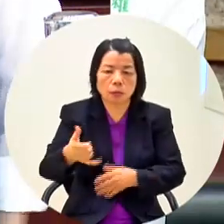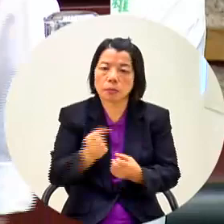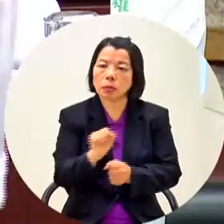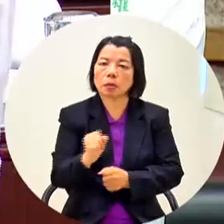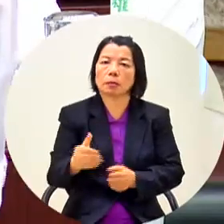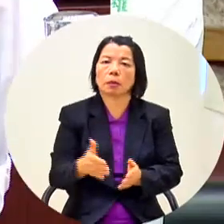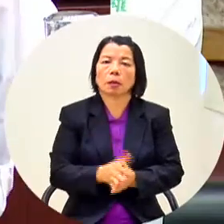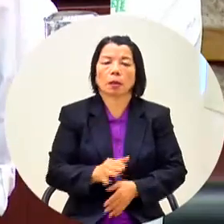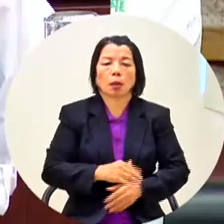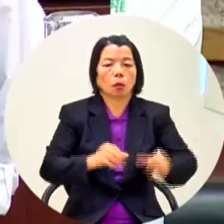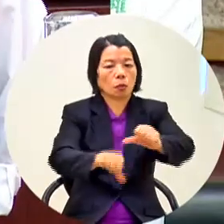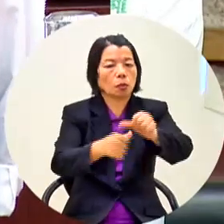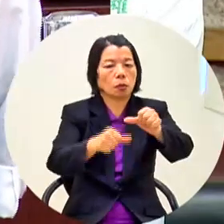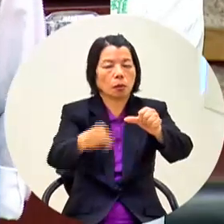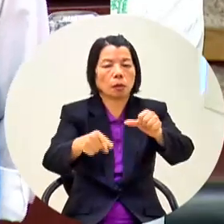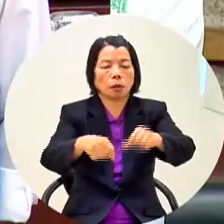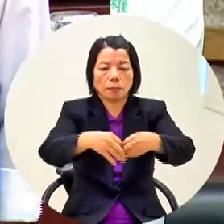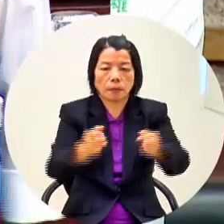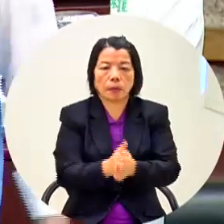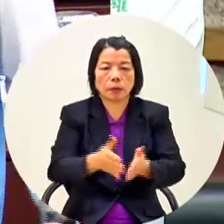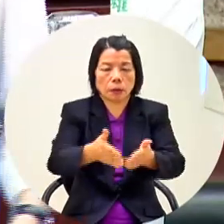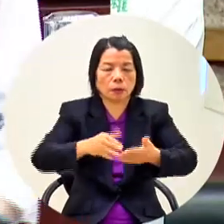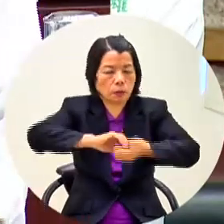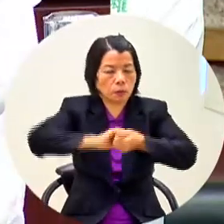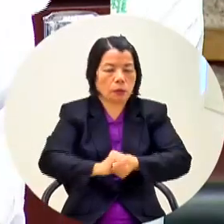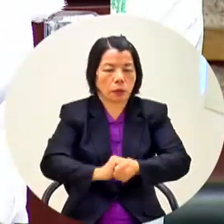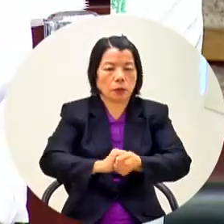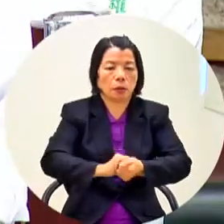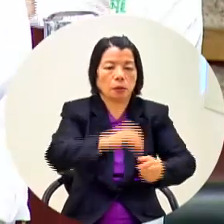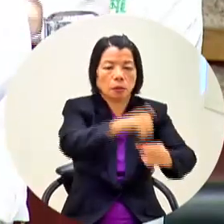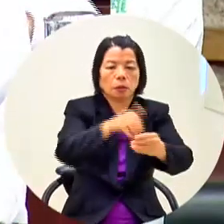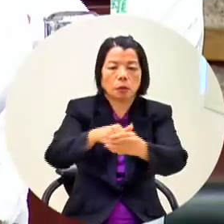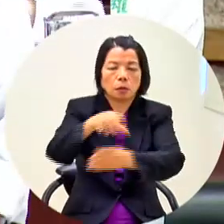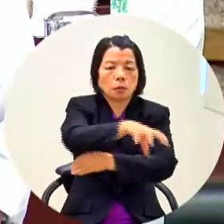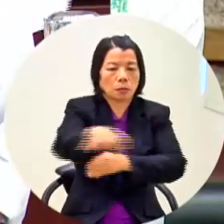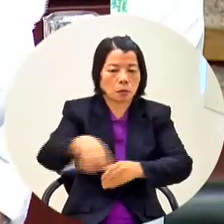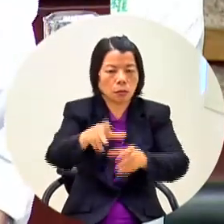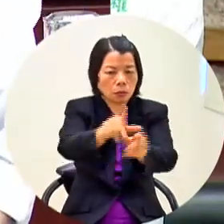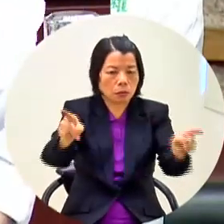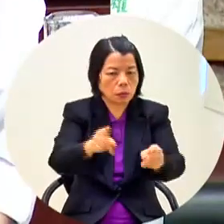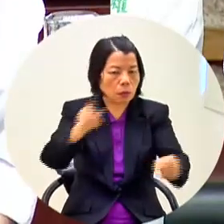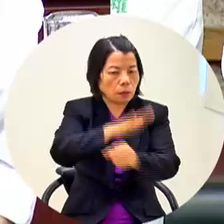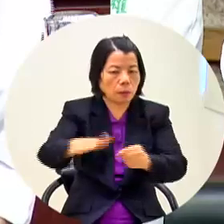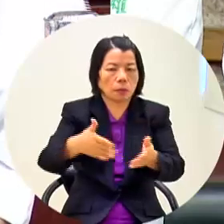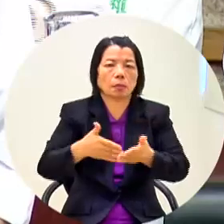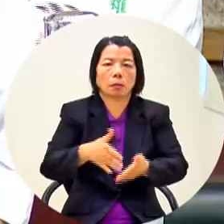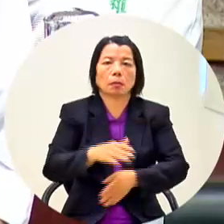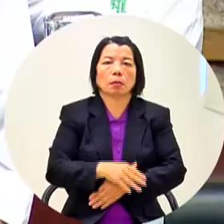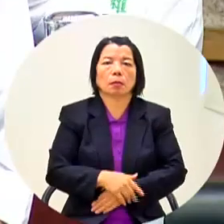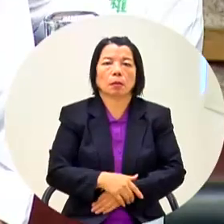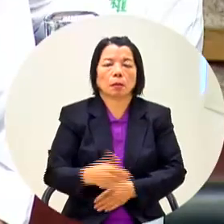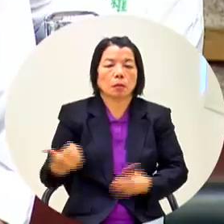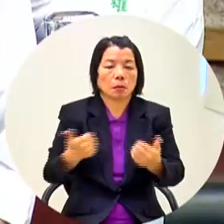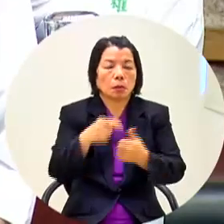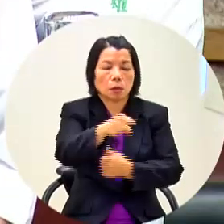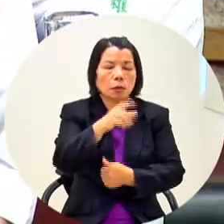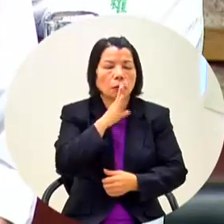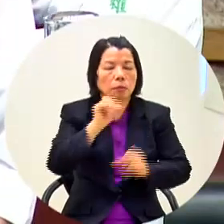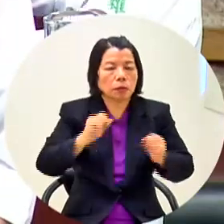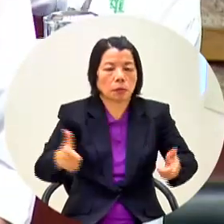委员讲说5月5号马上要公告确定的投开票所，你都没有办法马上了解吗？意思是不是到现在为止还